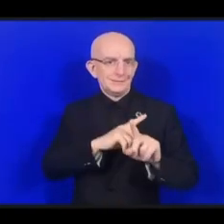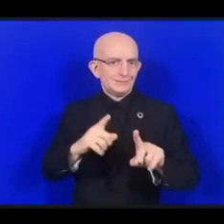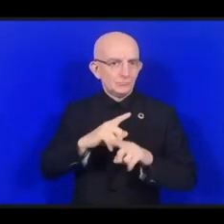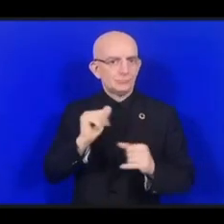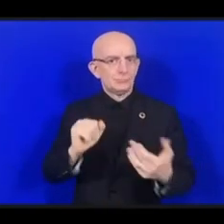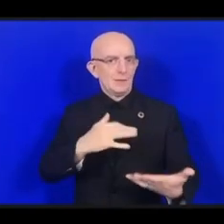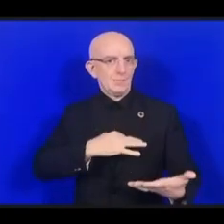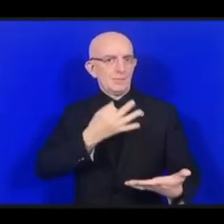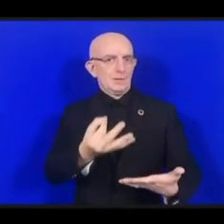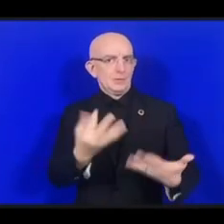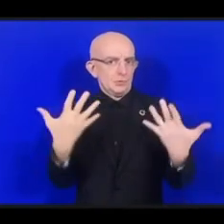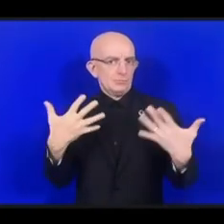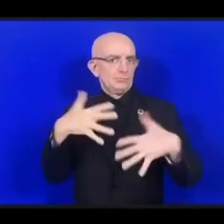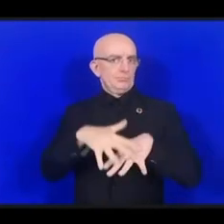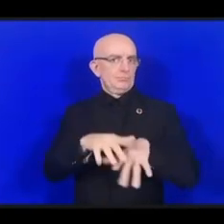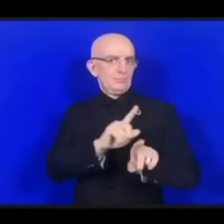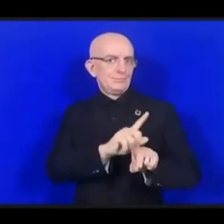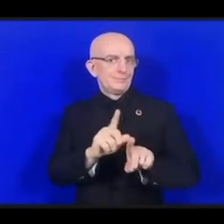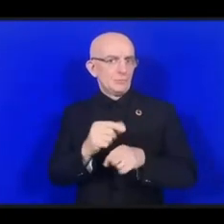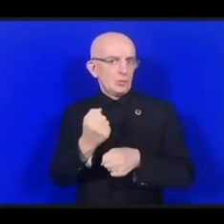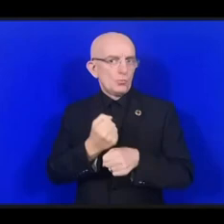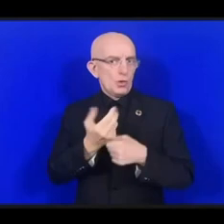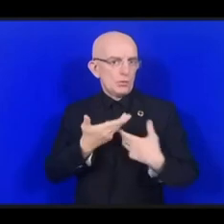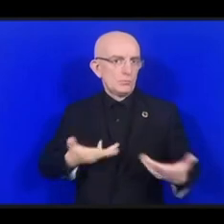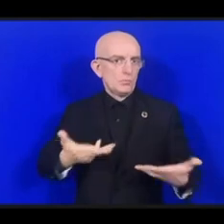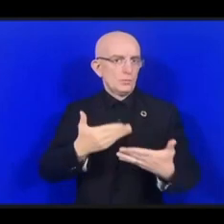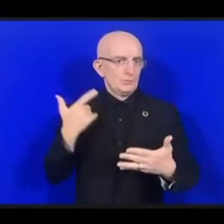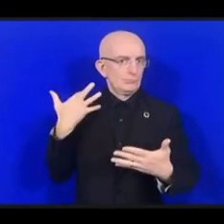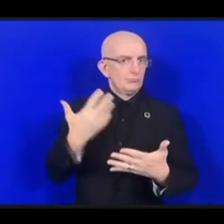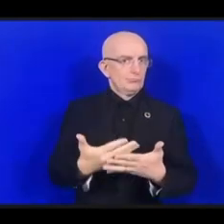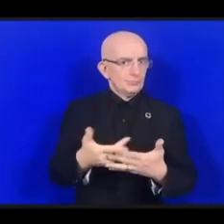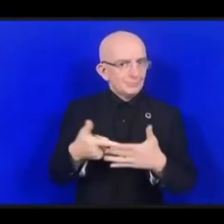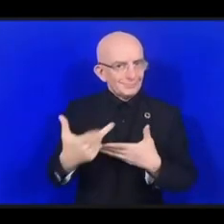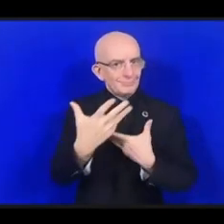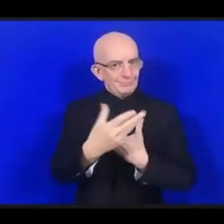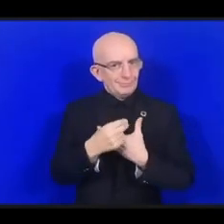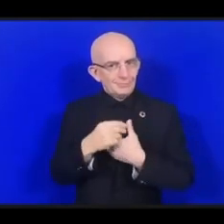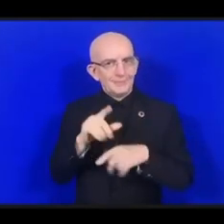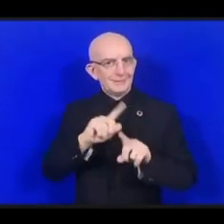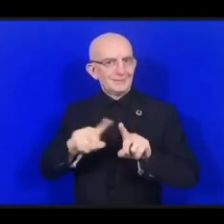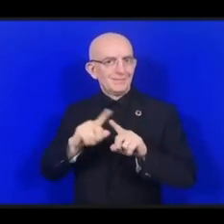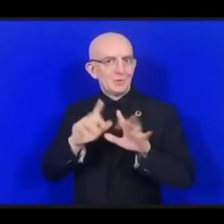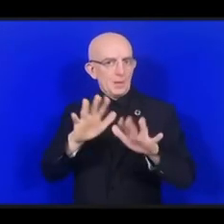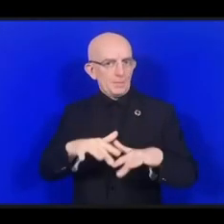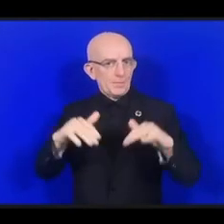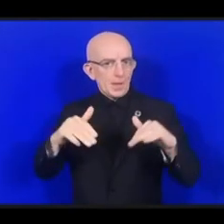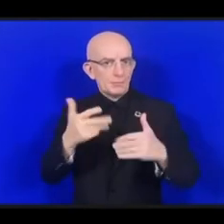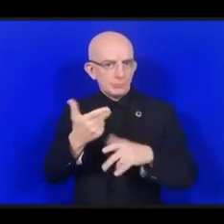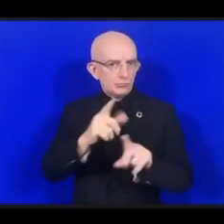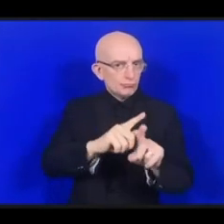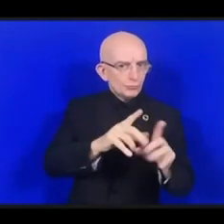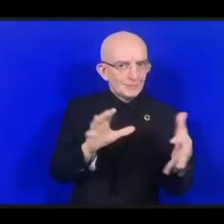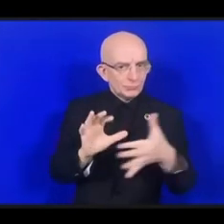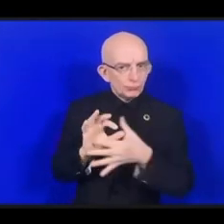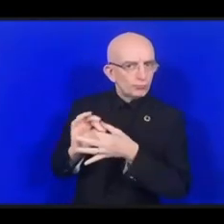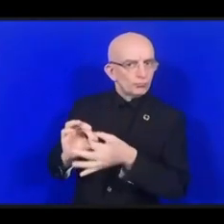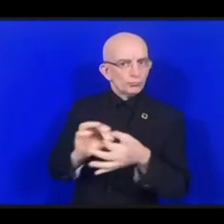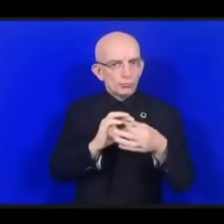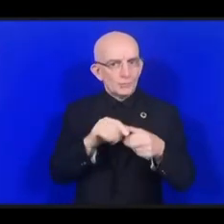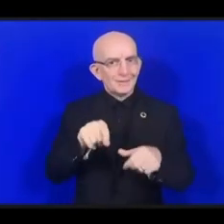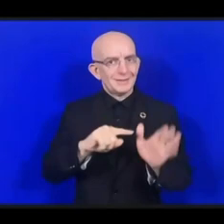呢，要开展合作。我们的这个议会的这个轨道